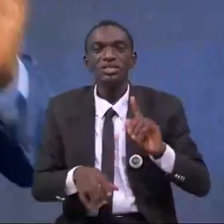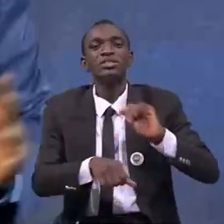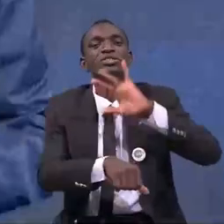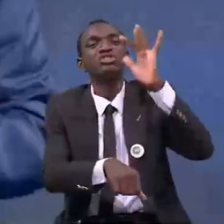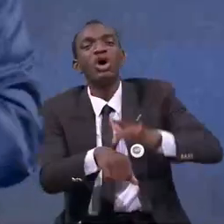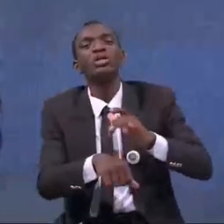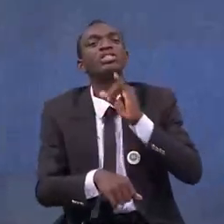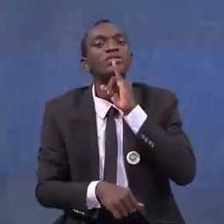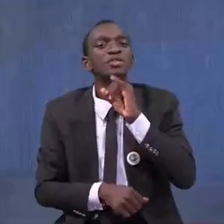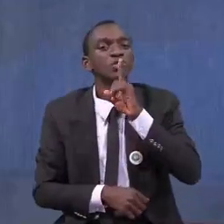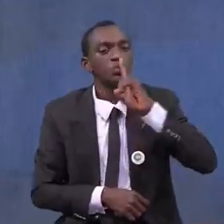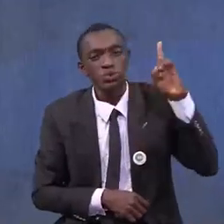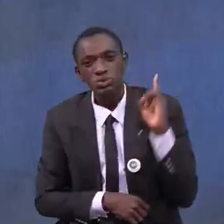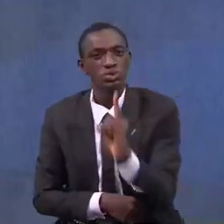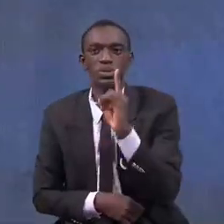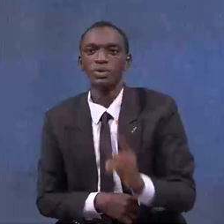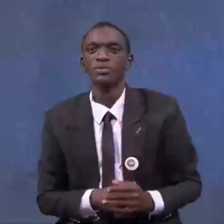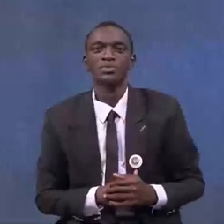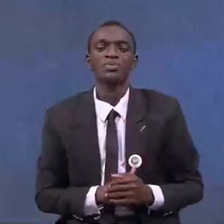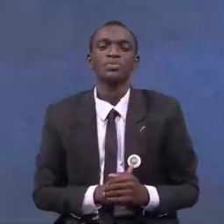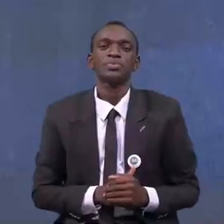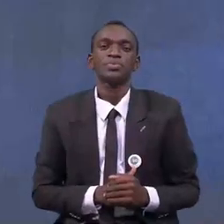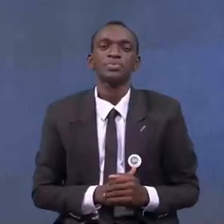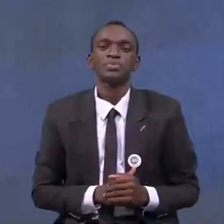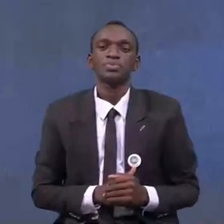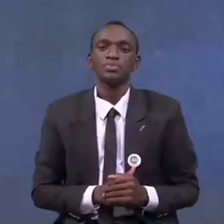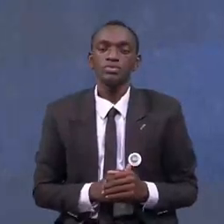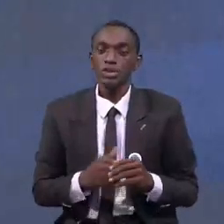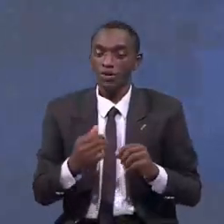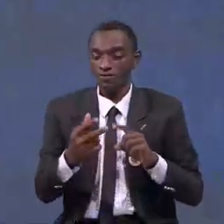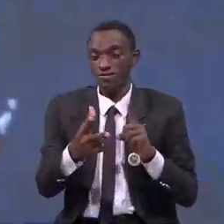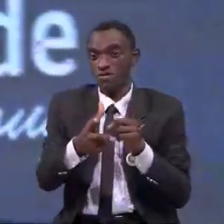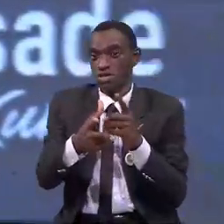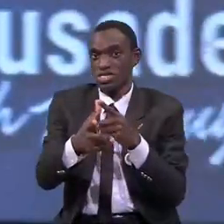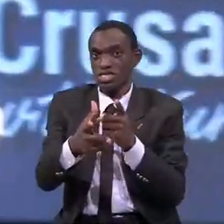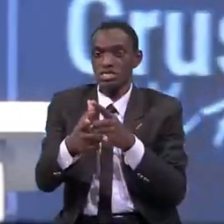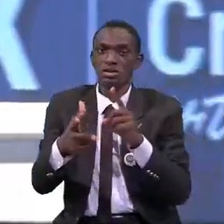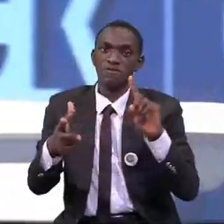cela votre touche sera garantie numéro